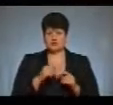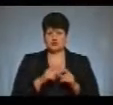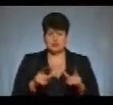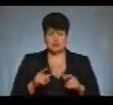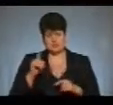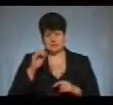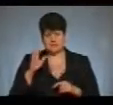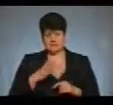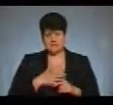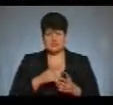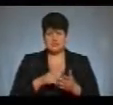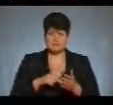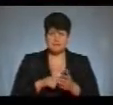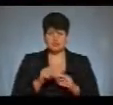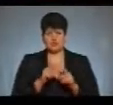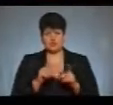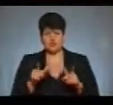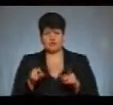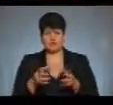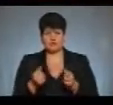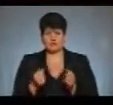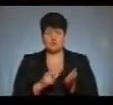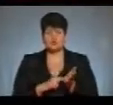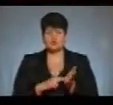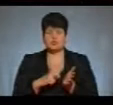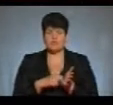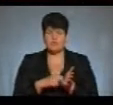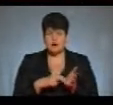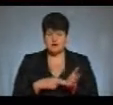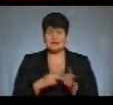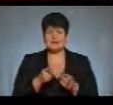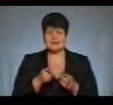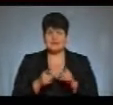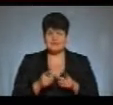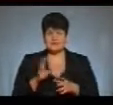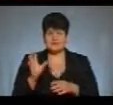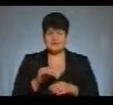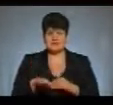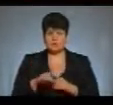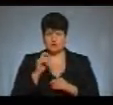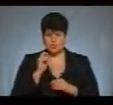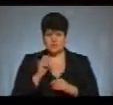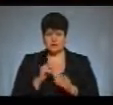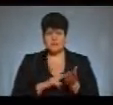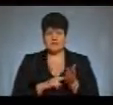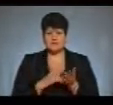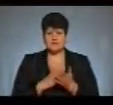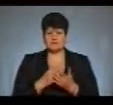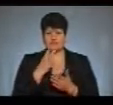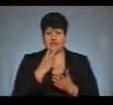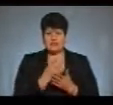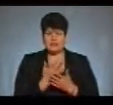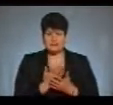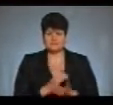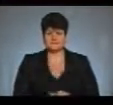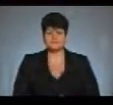нашу, прославили наше місто. Вони отримують поштову марку, яка є дійсною на всій території України. Марки мають ось такий вигляд.